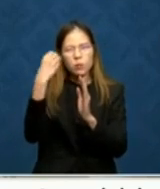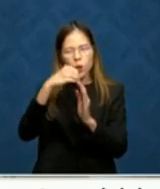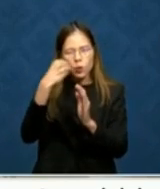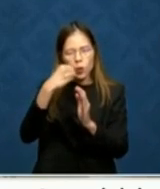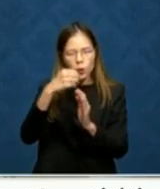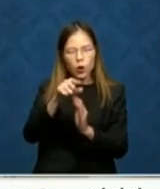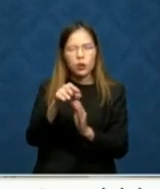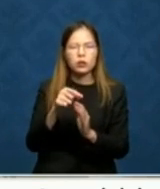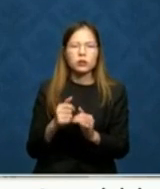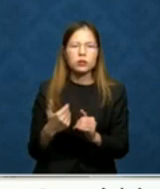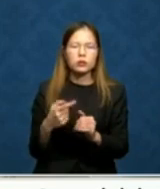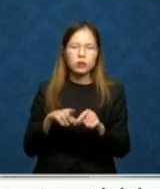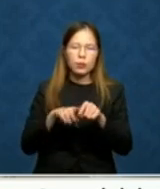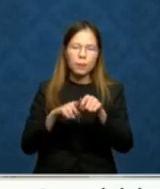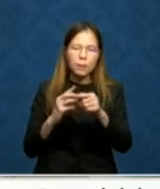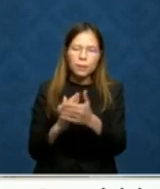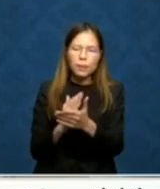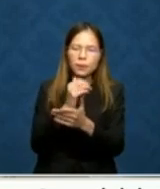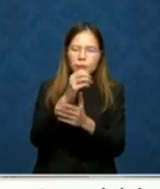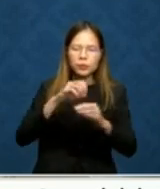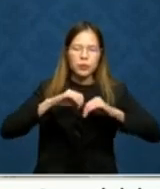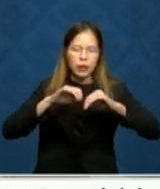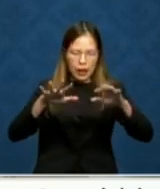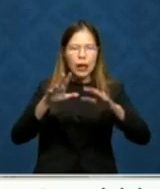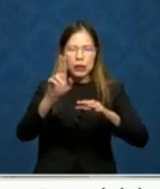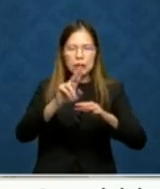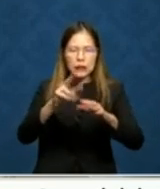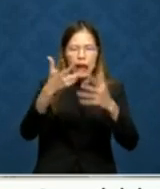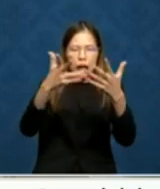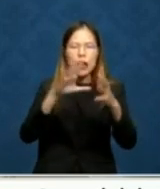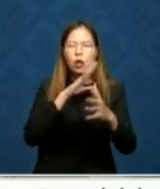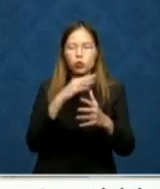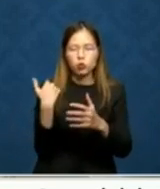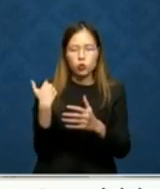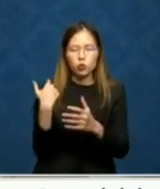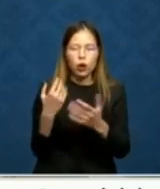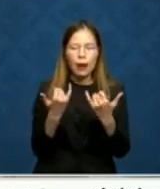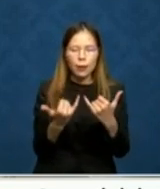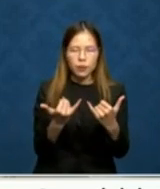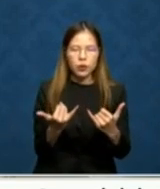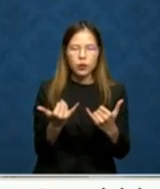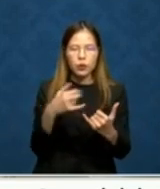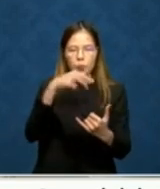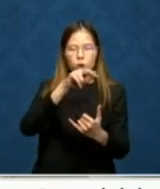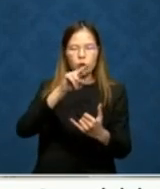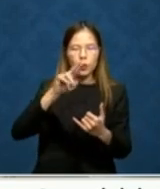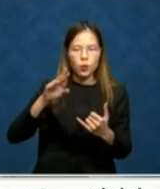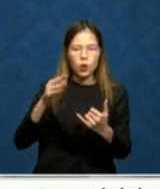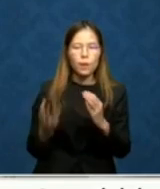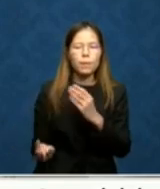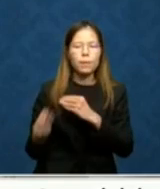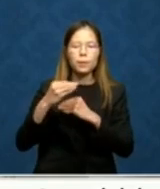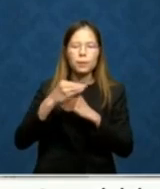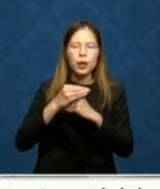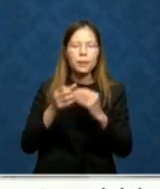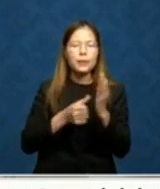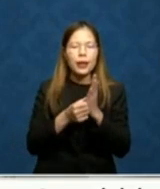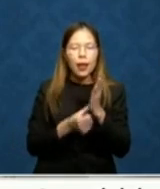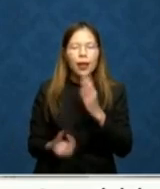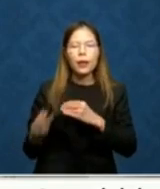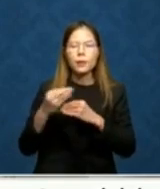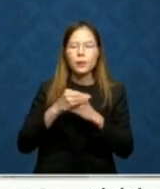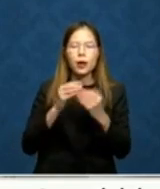ได้ผ่านได้ประกาศใช้ไปเรียบร้อยแล้วนะคะและทีนี้ในร่างปัจจุบันเนี่ยที่ได้เสนอเพิ่มเติมในการแก้ไขเพิ่มเ